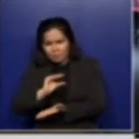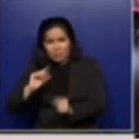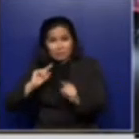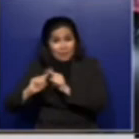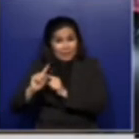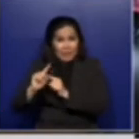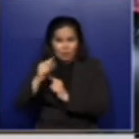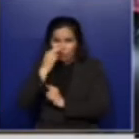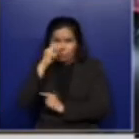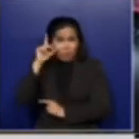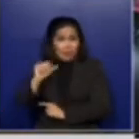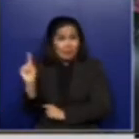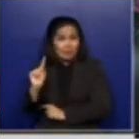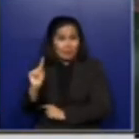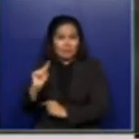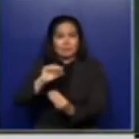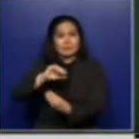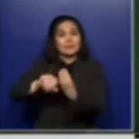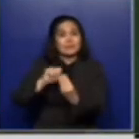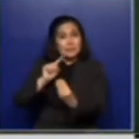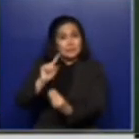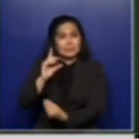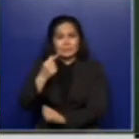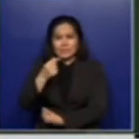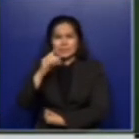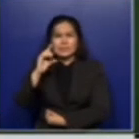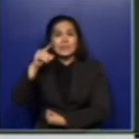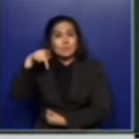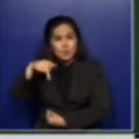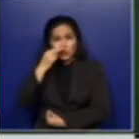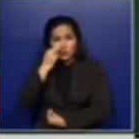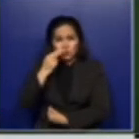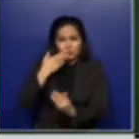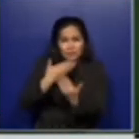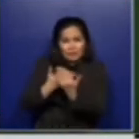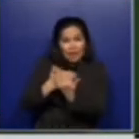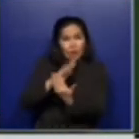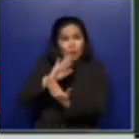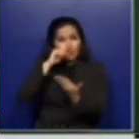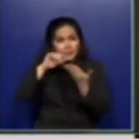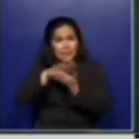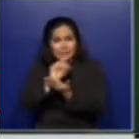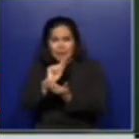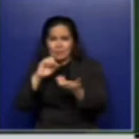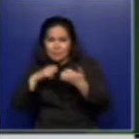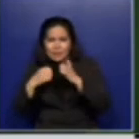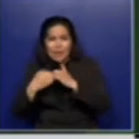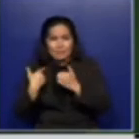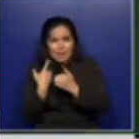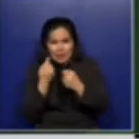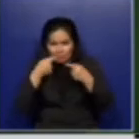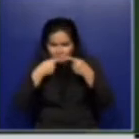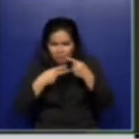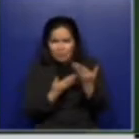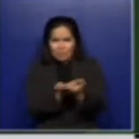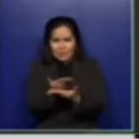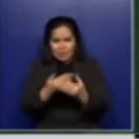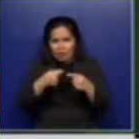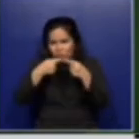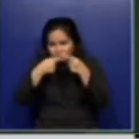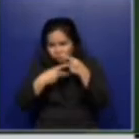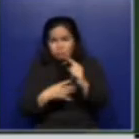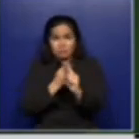ขเศรษฐกิจเป็นหลักสถานะการเงินการคลังของประเทศเป็นอย่างไรปัญหาของประเทศเป็นอย่างไรนะ